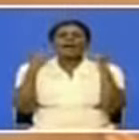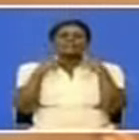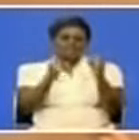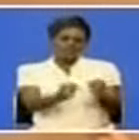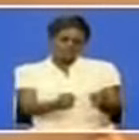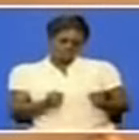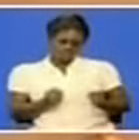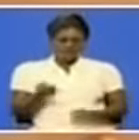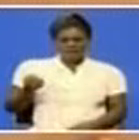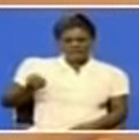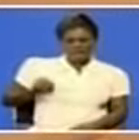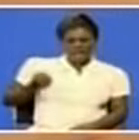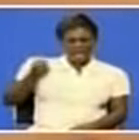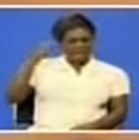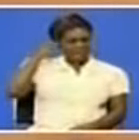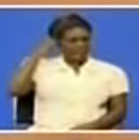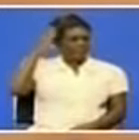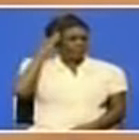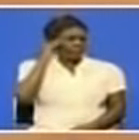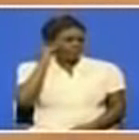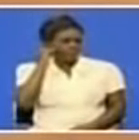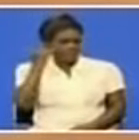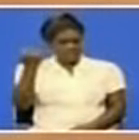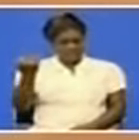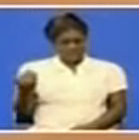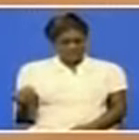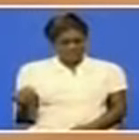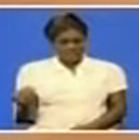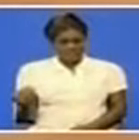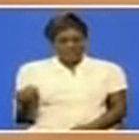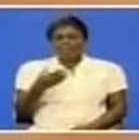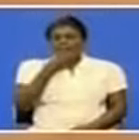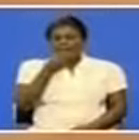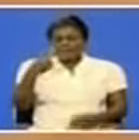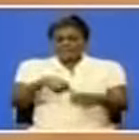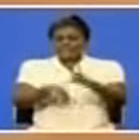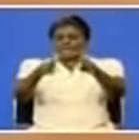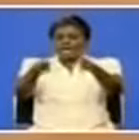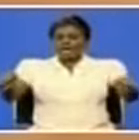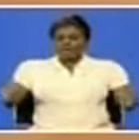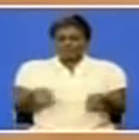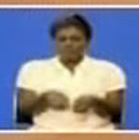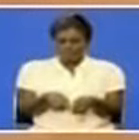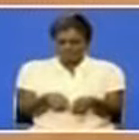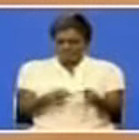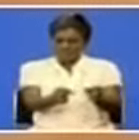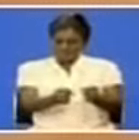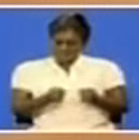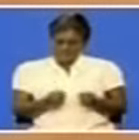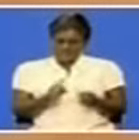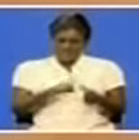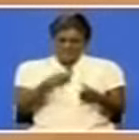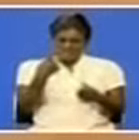aliyembaka msichana aliye na akili tahira. Kulingana na mtoto huyo, jamaa huyo alimfungia chumbani mwake na kumfanyia kitendo hicho,